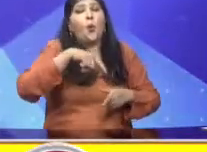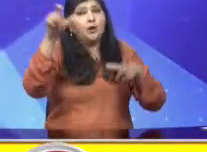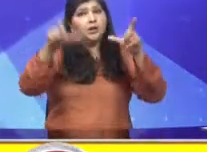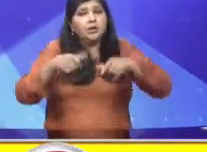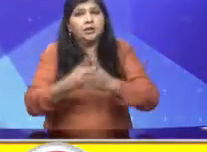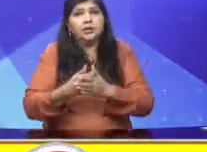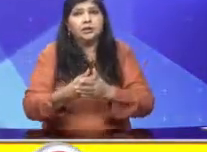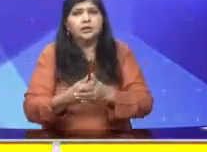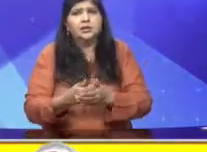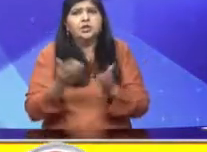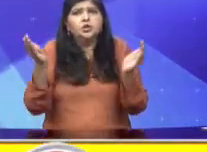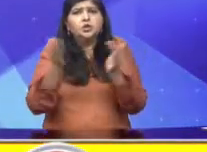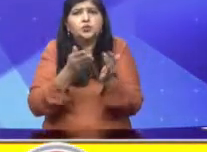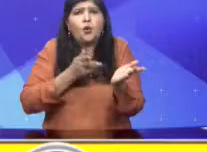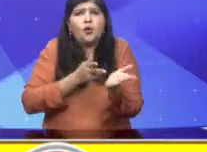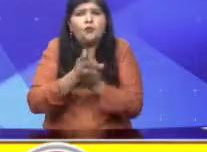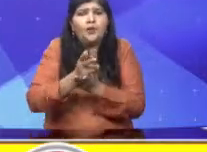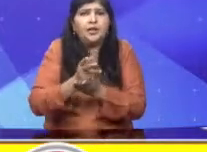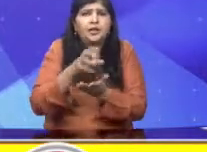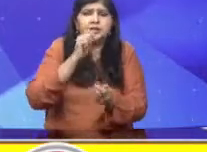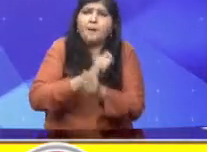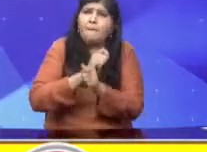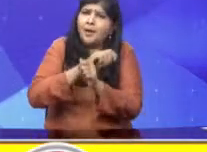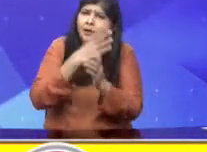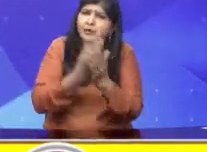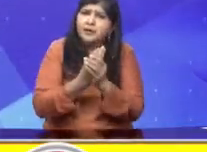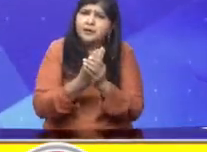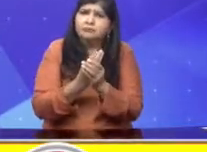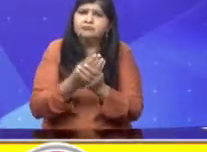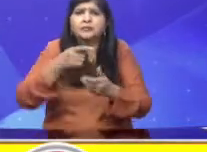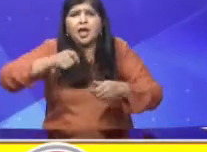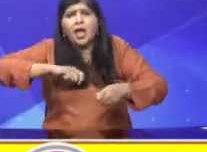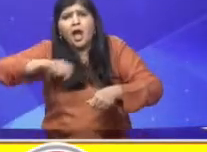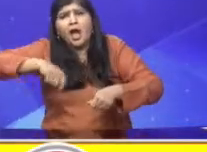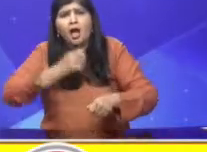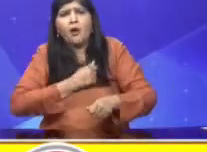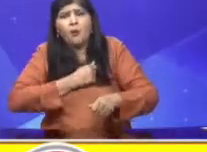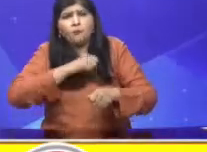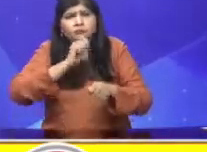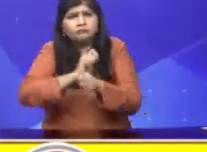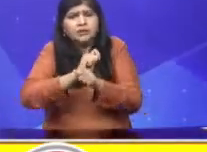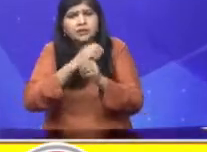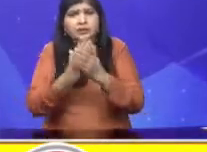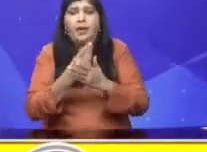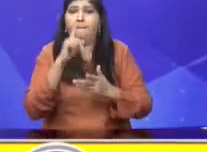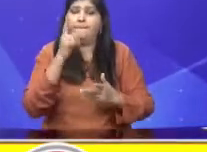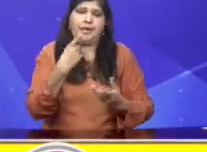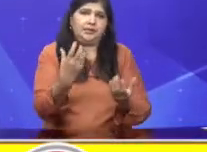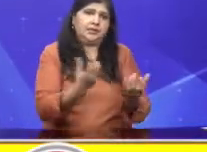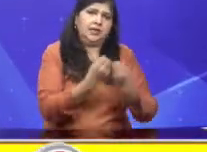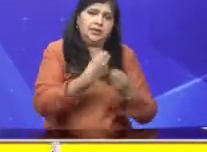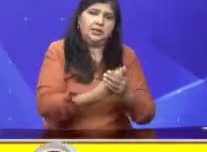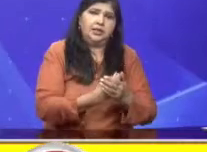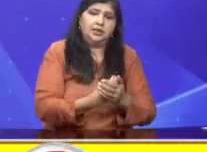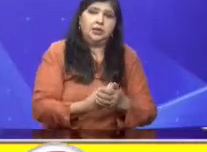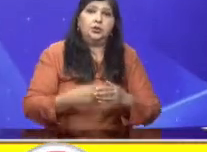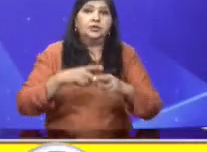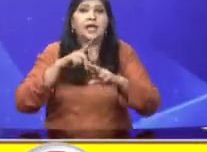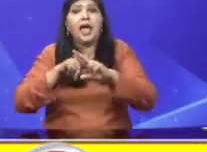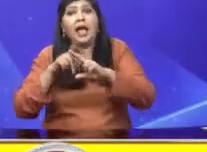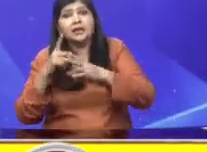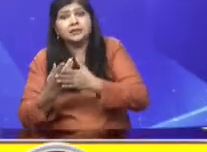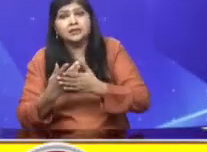ग्रामिन इलाकों मे बन रहे हैं हैंडलूम प्रोडक्स जरूर खरीदें और उसे हैस्टेग